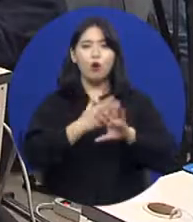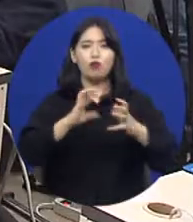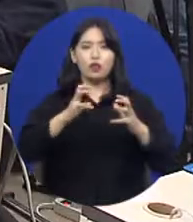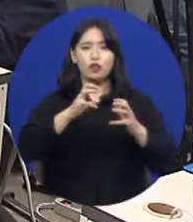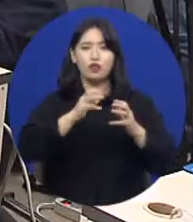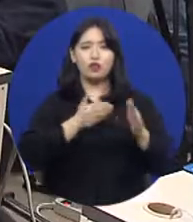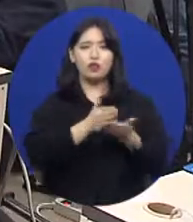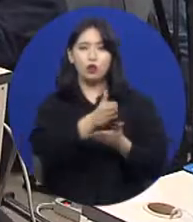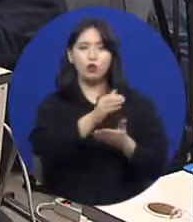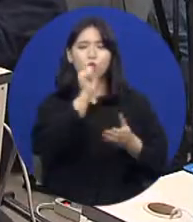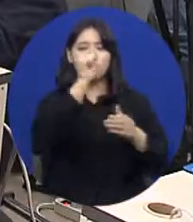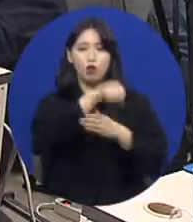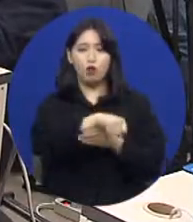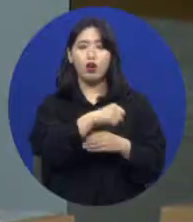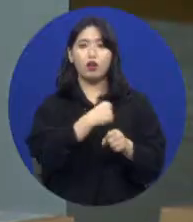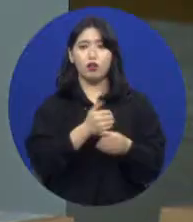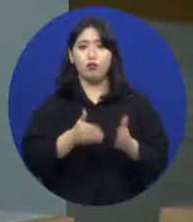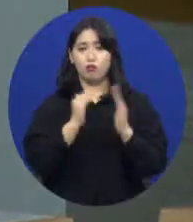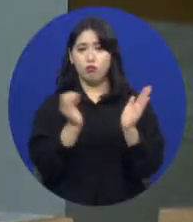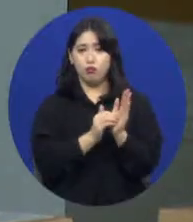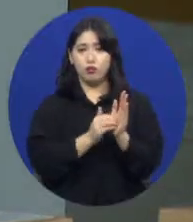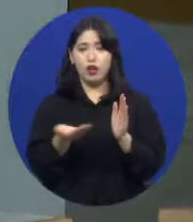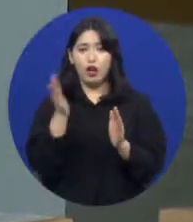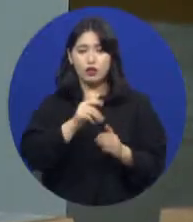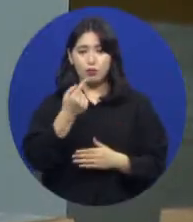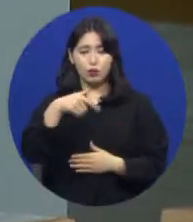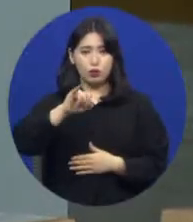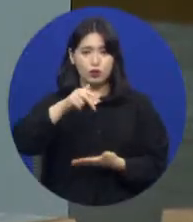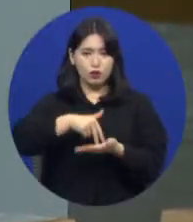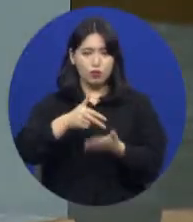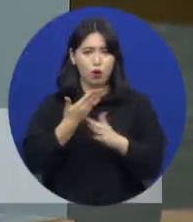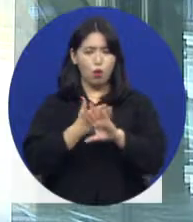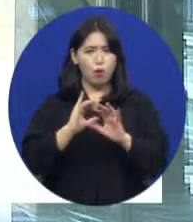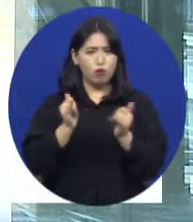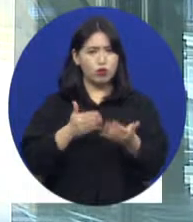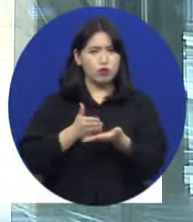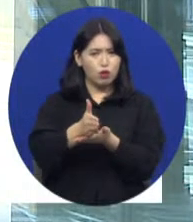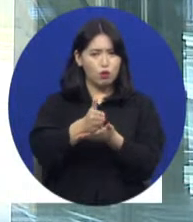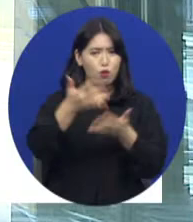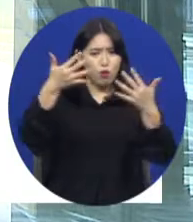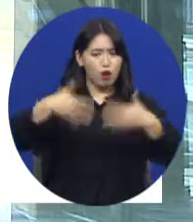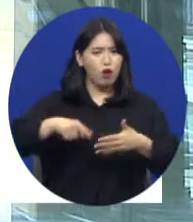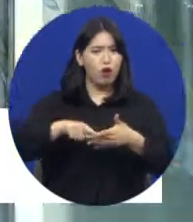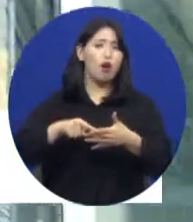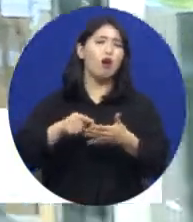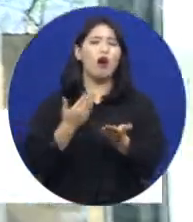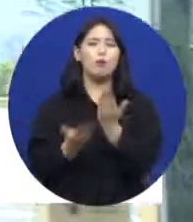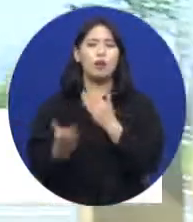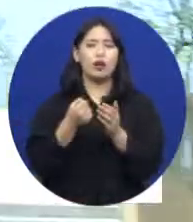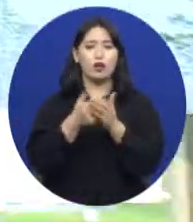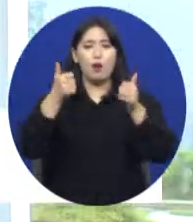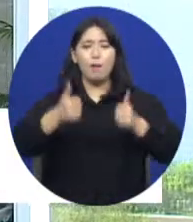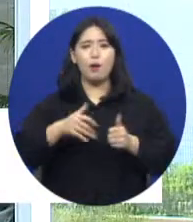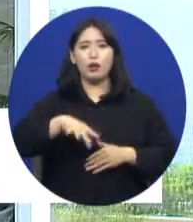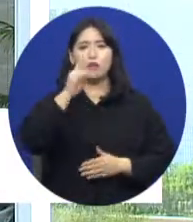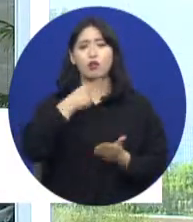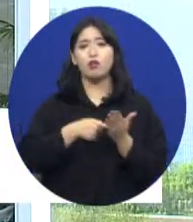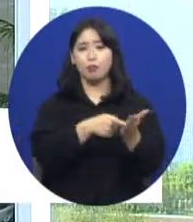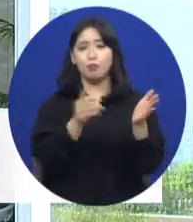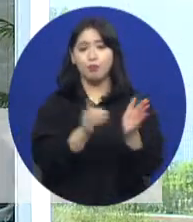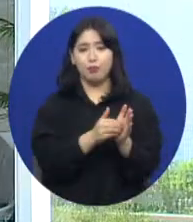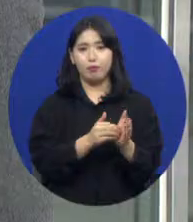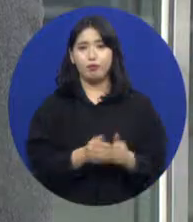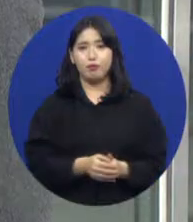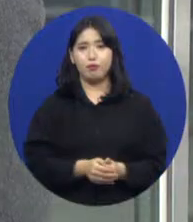개원을 허가했습니다. 하지만 녹지 측은 외국인 전용 조건부 허가가 부당하다며 법원에 첫 소송을